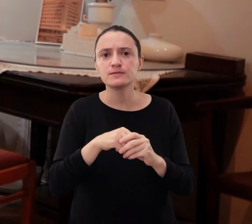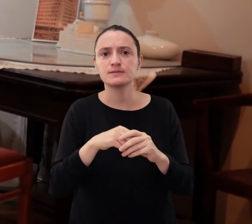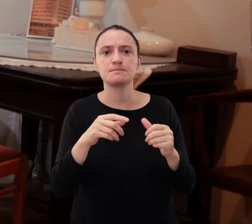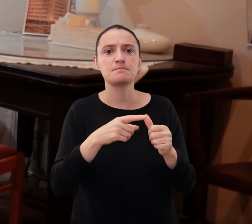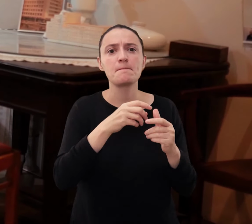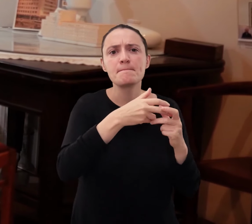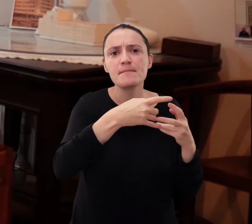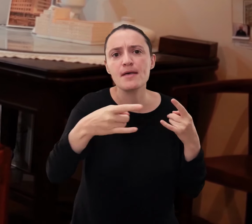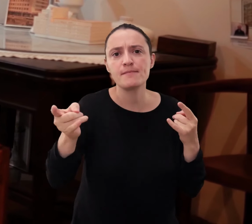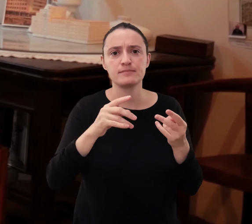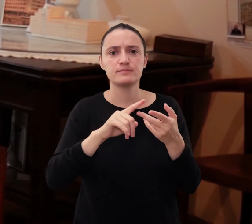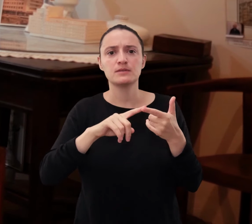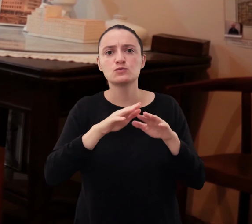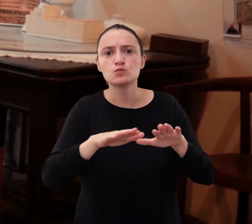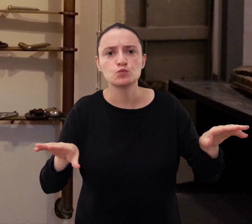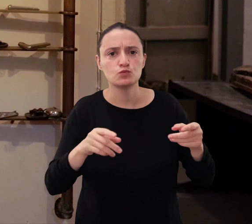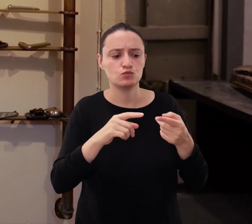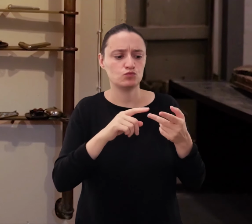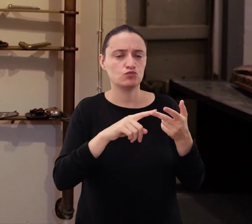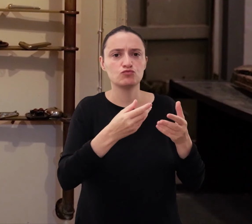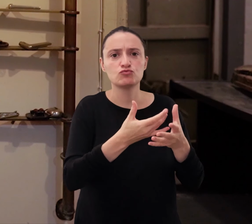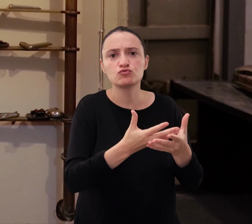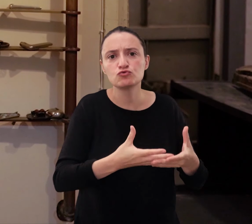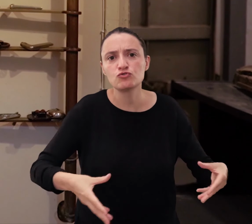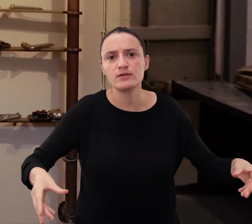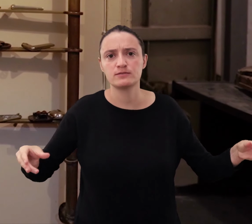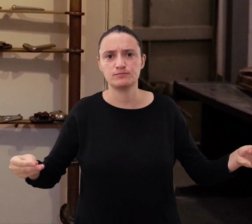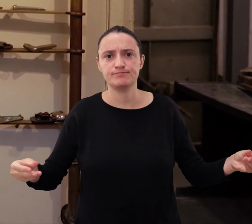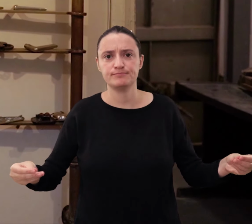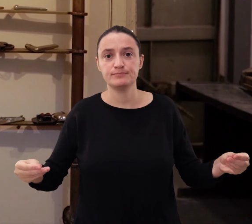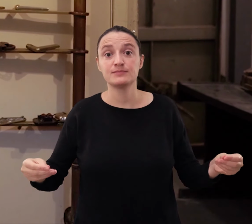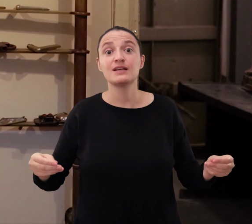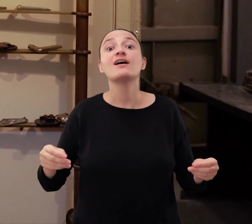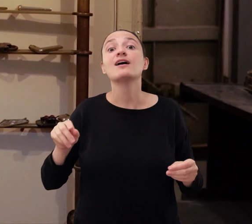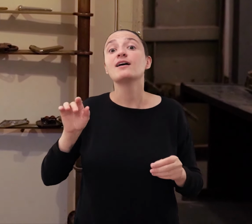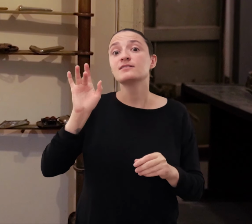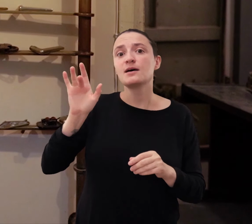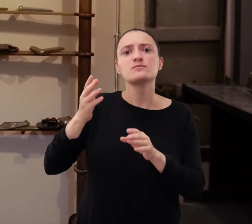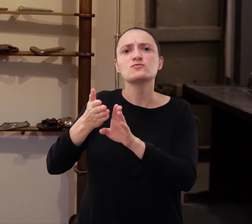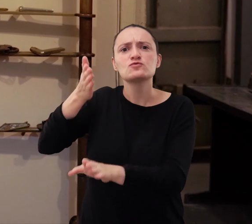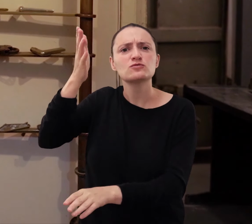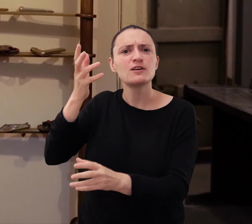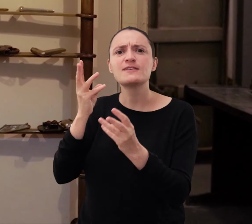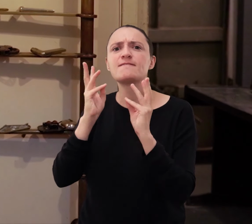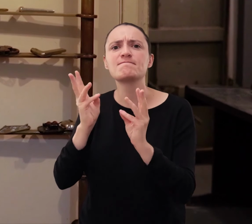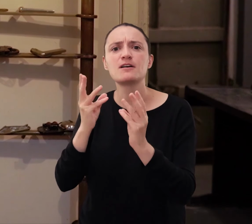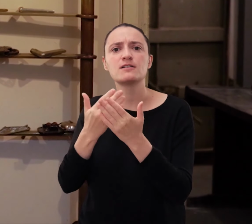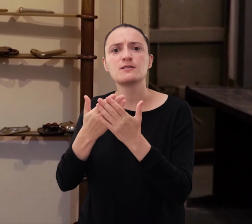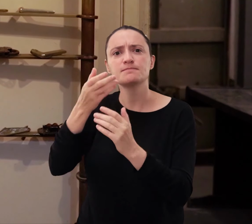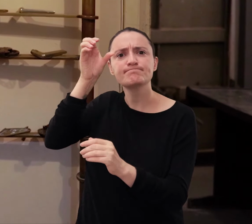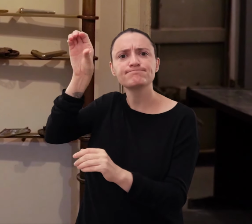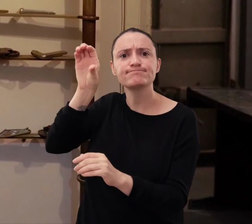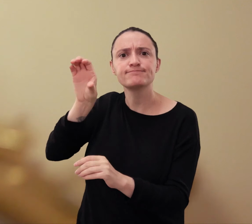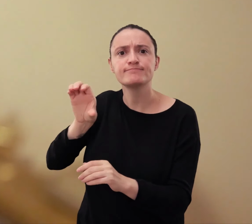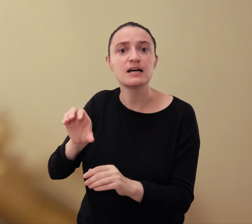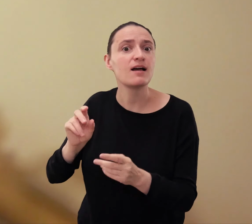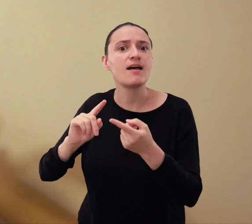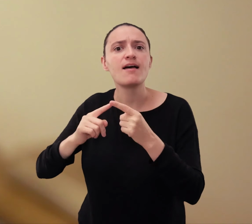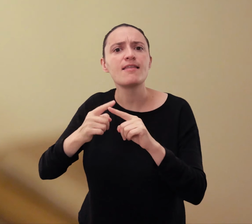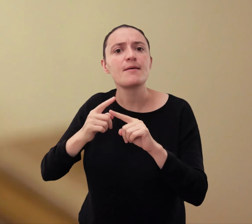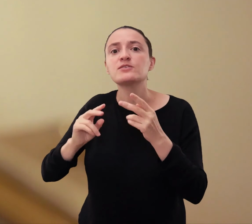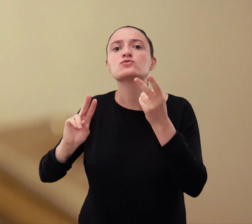szezlong, znajduje się ściana bardzo ważna, na której znajdują się elementy wyposażenia klatki schodowej.